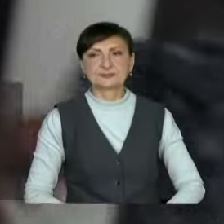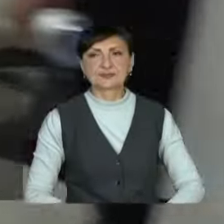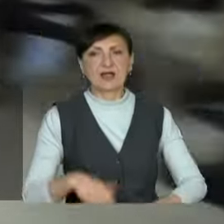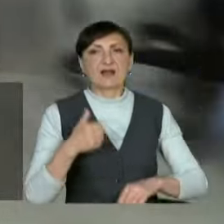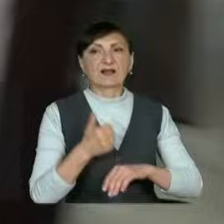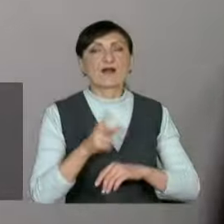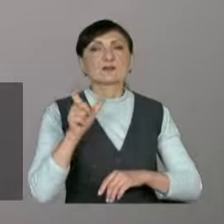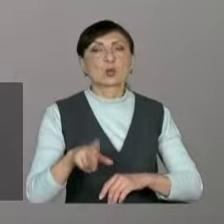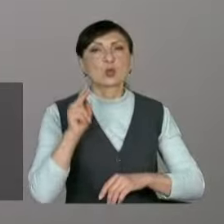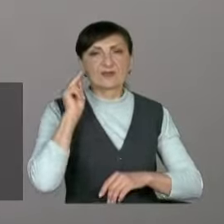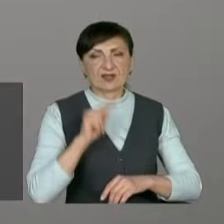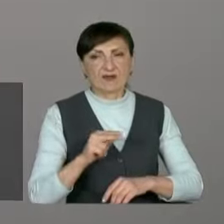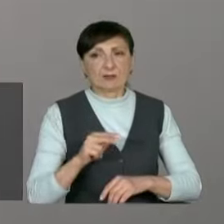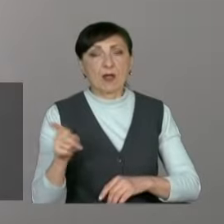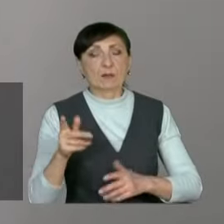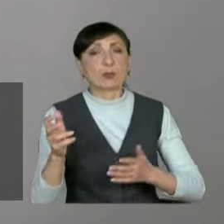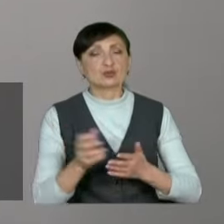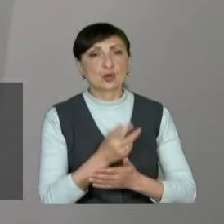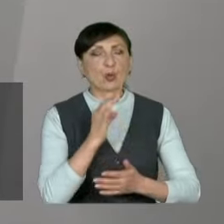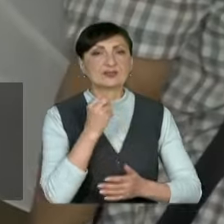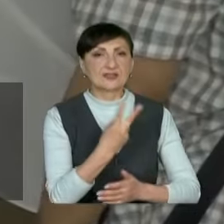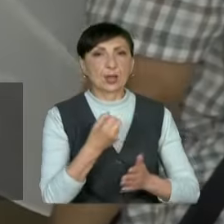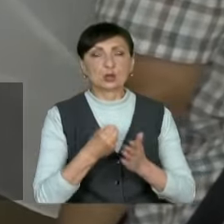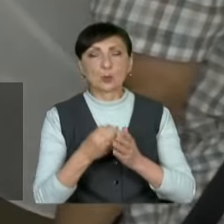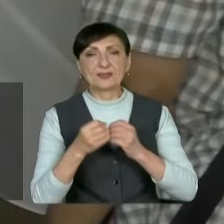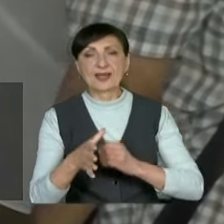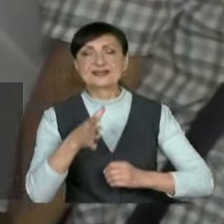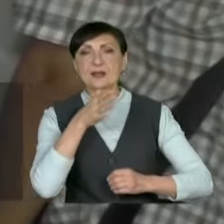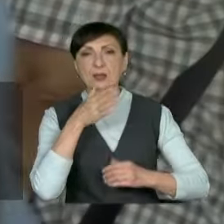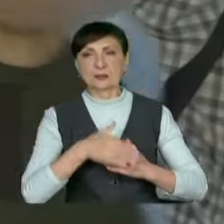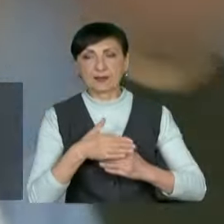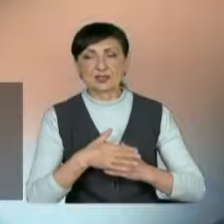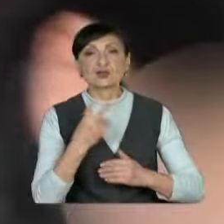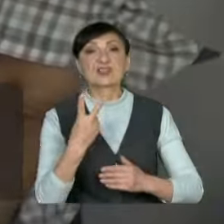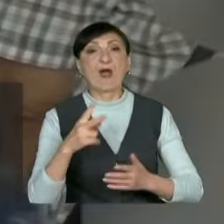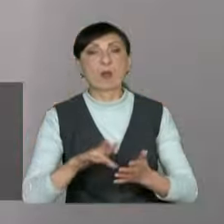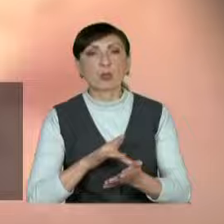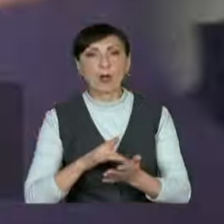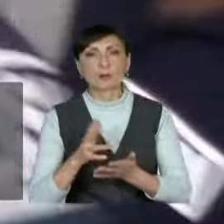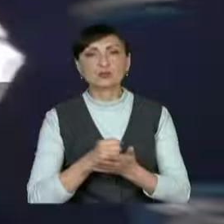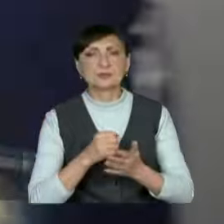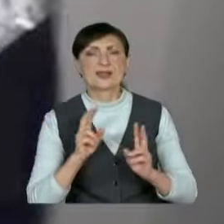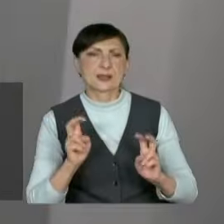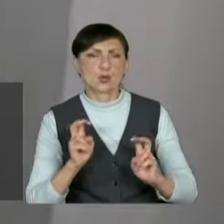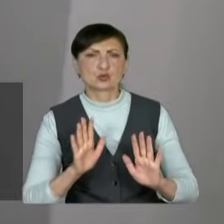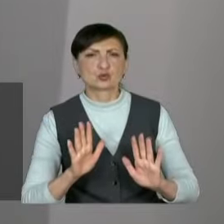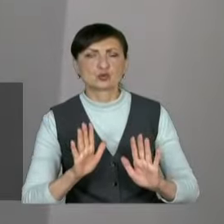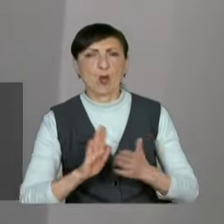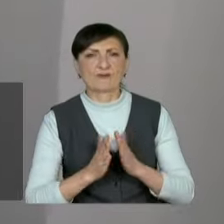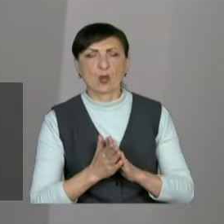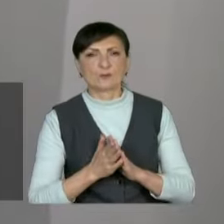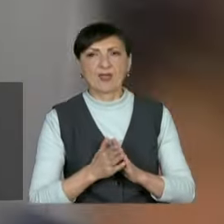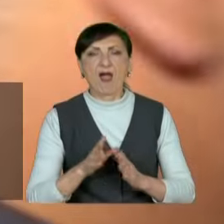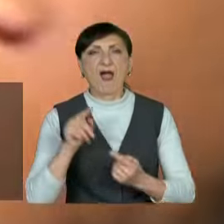Главные фигуранты громкого дела при этом получили от 12 до 15 лет. Еще 2 бухгалтера получили условное наказание. А дело